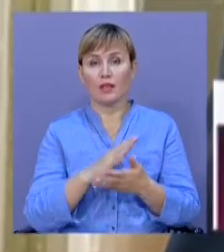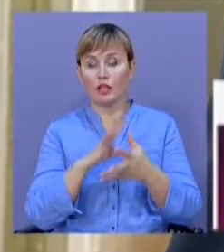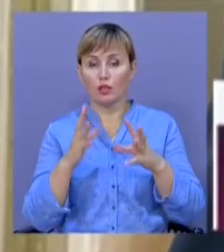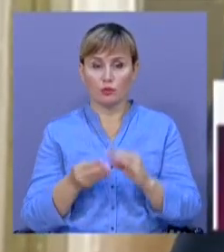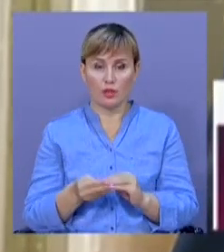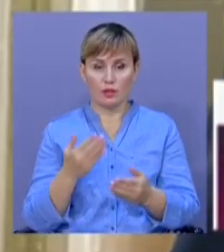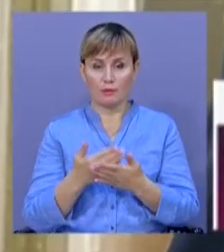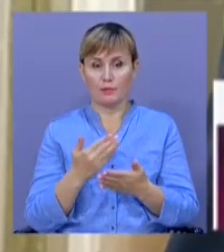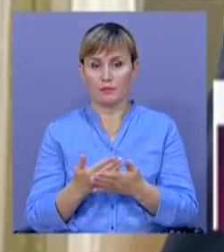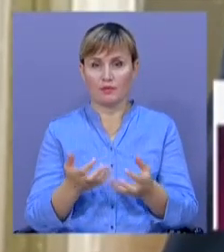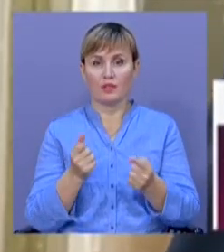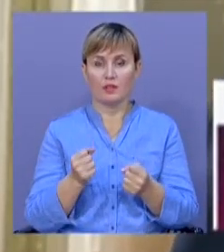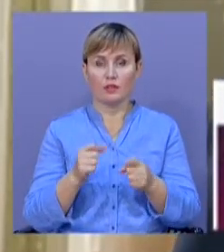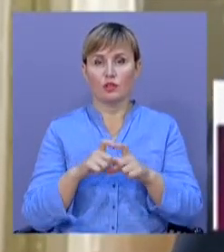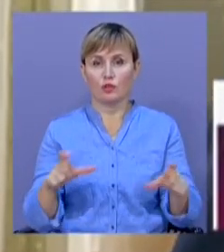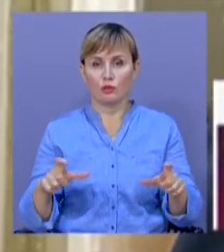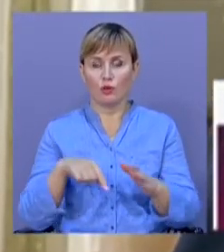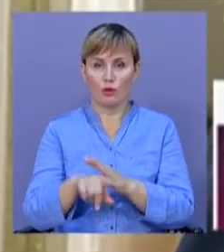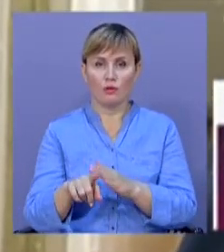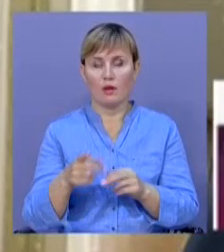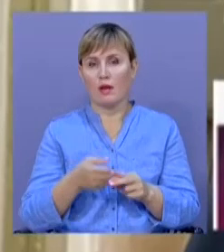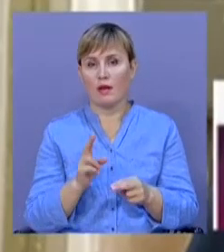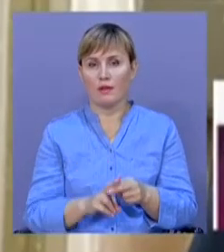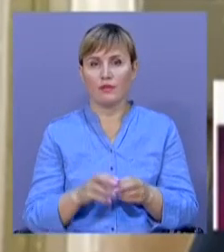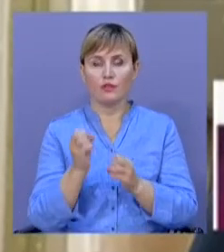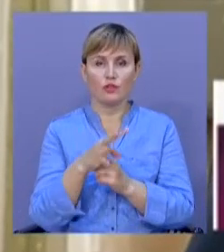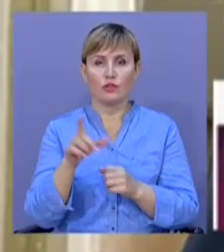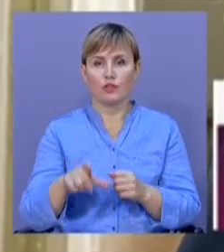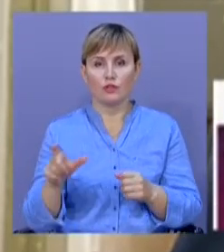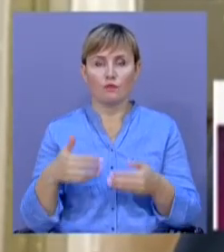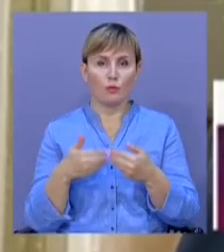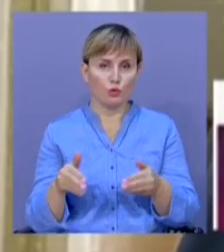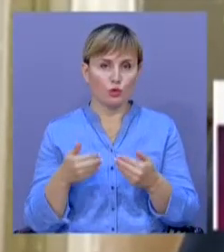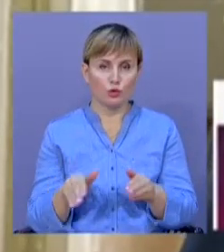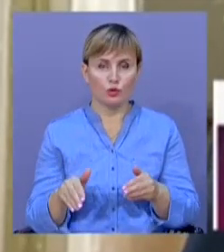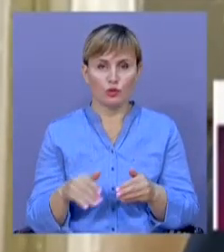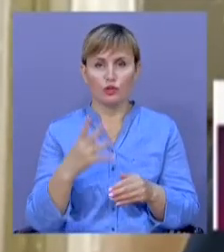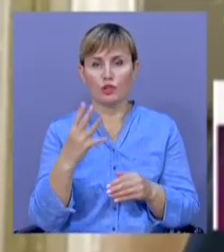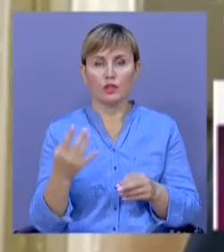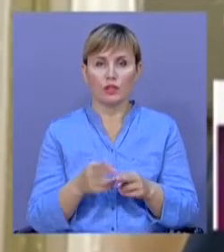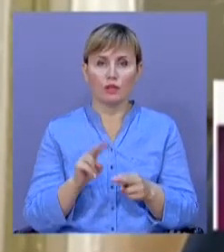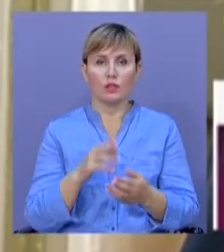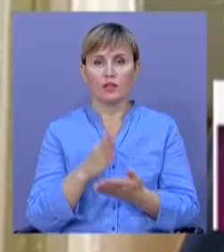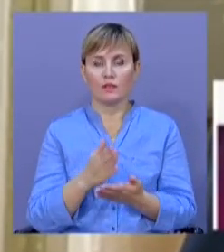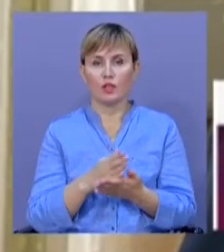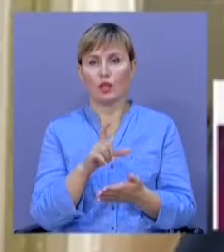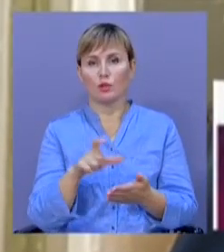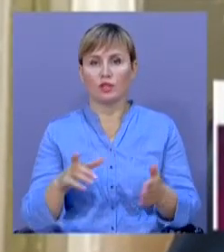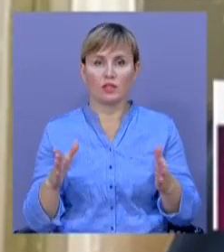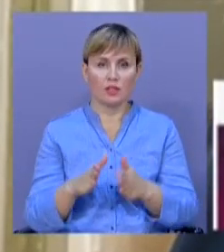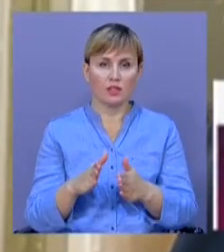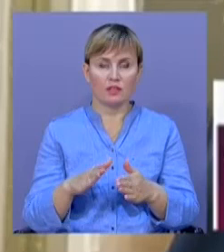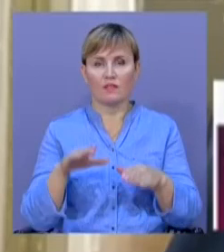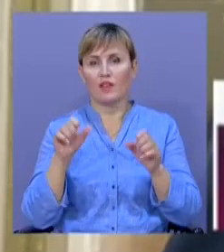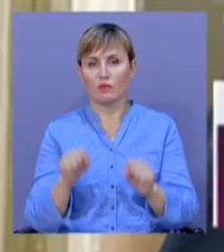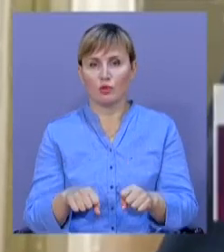Например, взять ту же самую автошколу для людей с ограниченными возможностями. Это 14 человек выпускников, четверо из которых являются как раз таки люди с ограниченными возможностями поражения